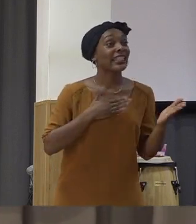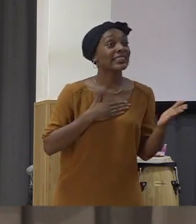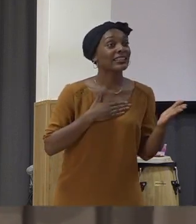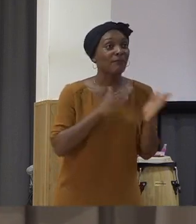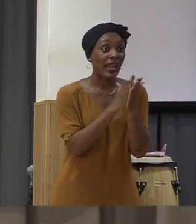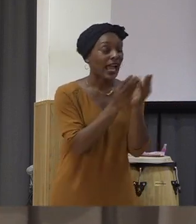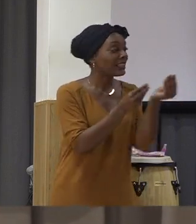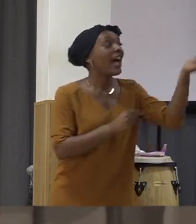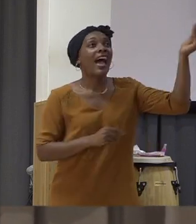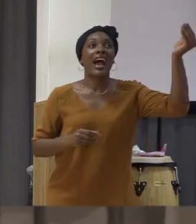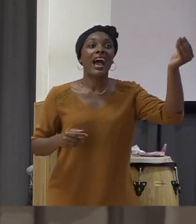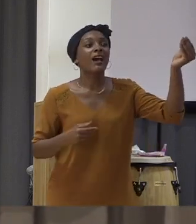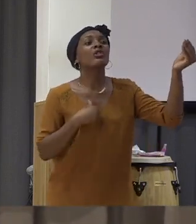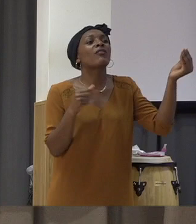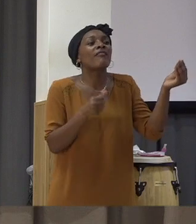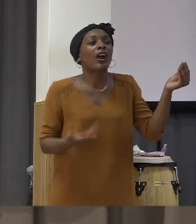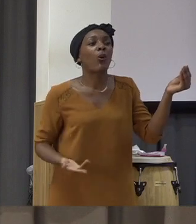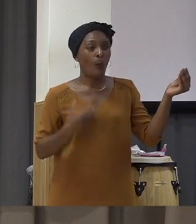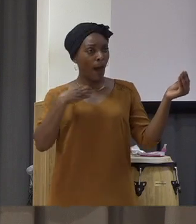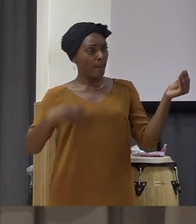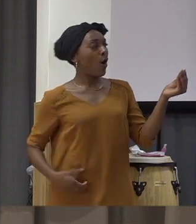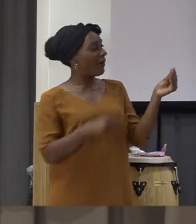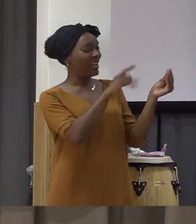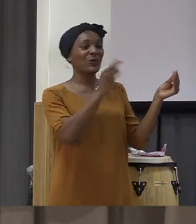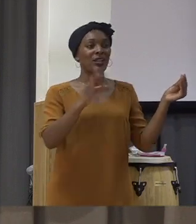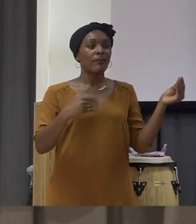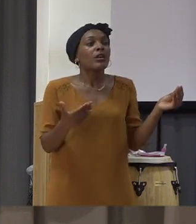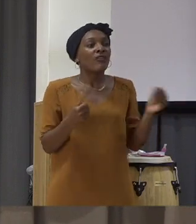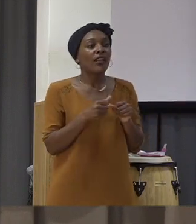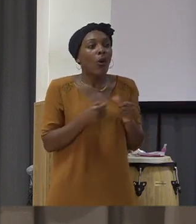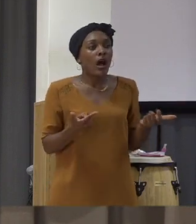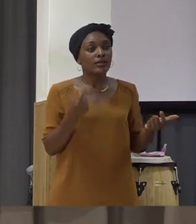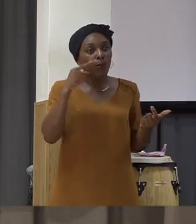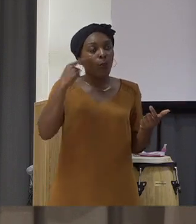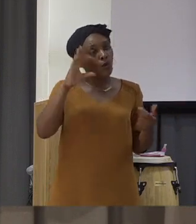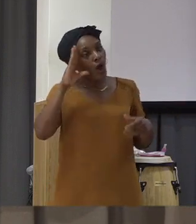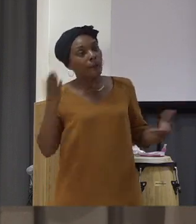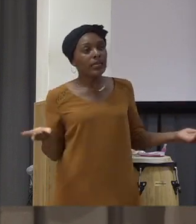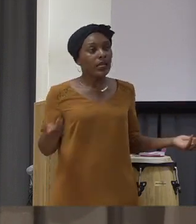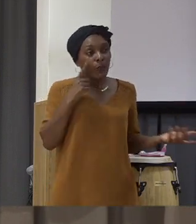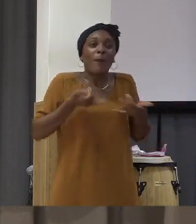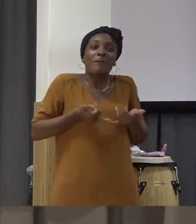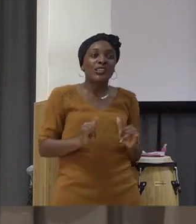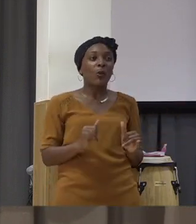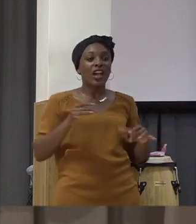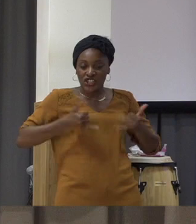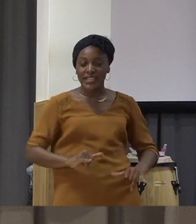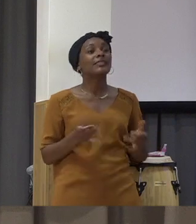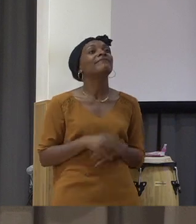vais faire? Si je suis membre d'une église, c'est bien sûrement pour faire quelque chose. C'est pas juste pour venir m'asseoir sur une